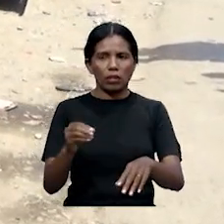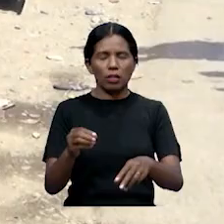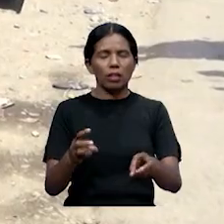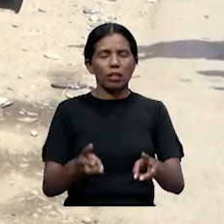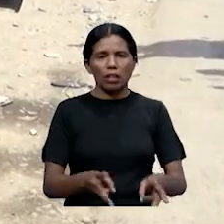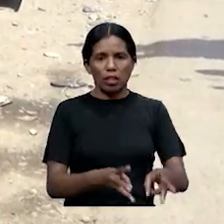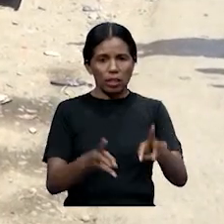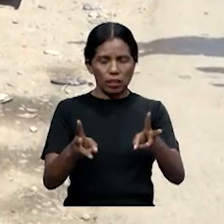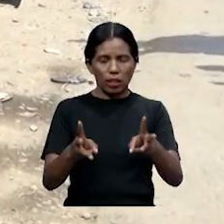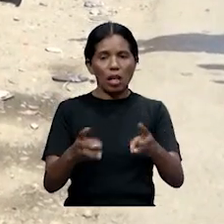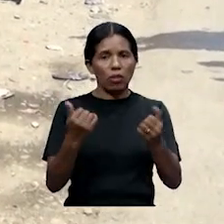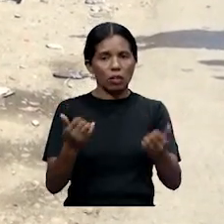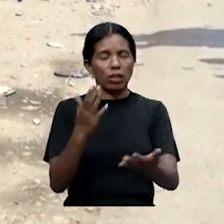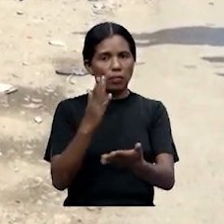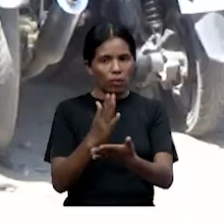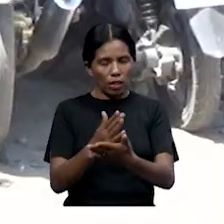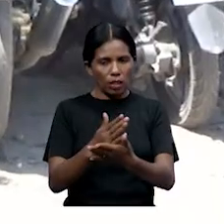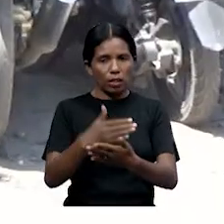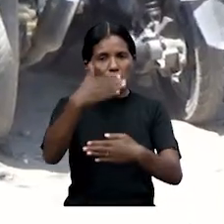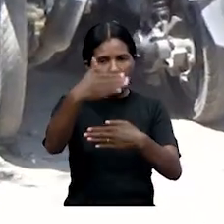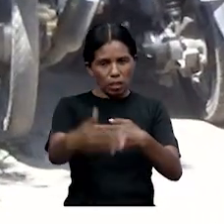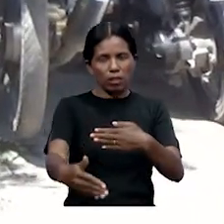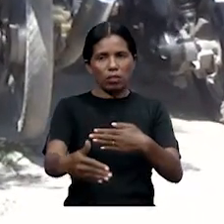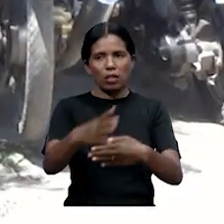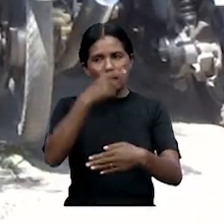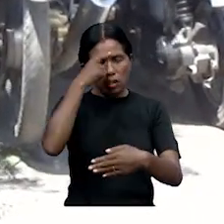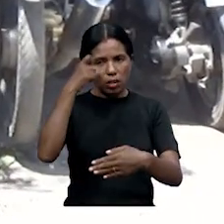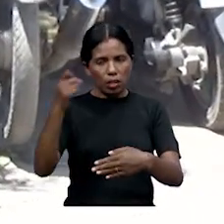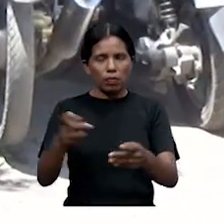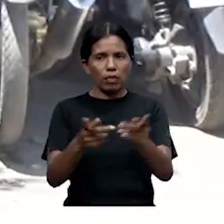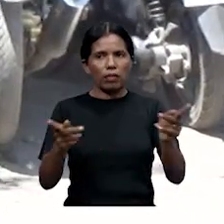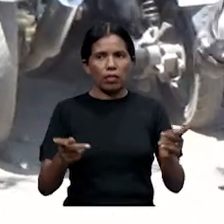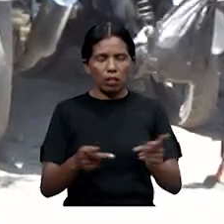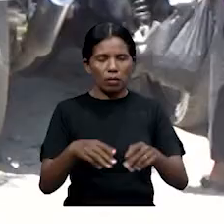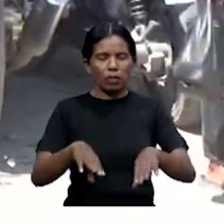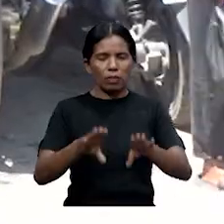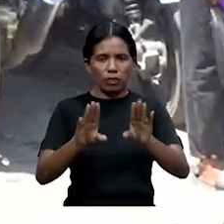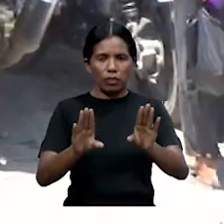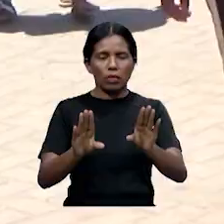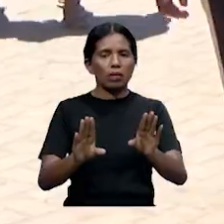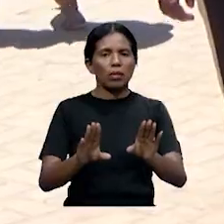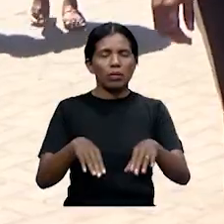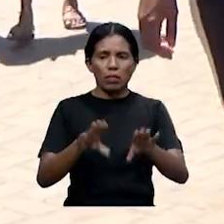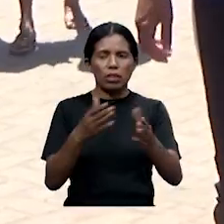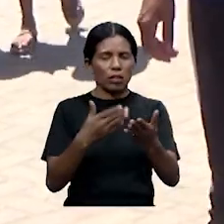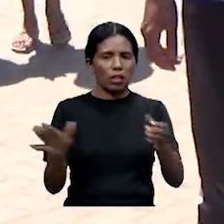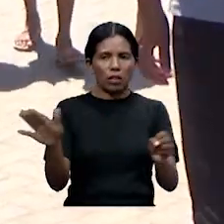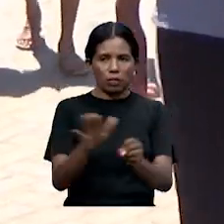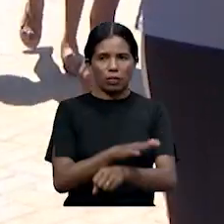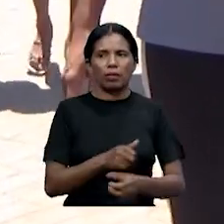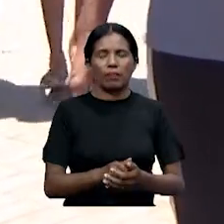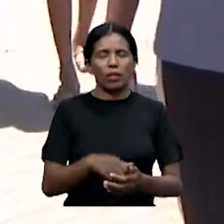estacionamento, agora tem que parar de ir a liur ca estrada público, também estacionamento negociante Sira mak ocupa hotu. Além de ne,